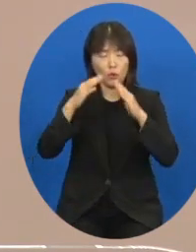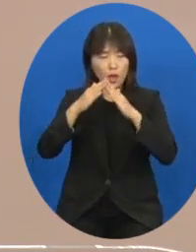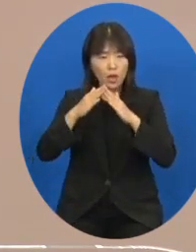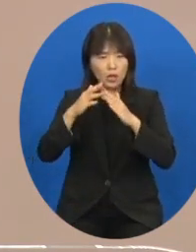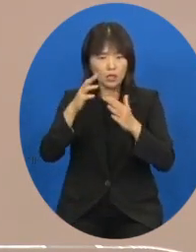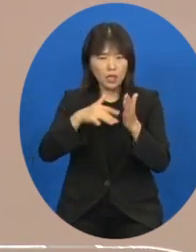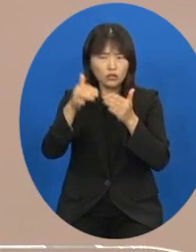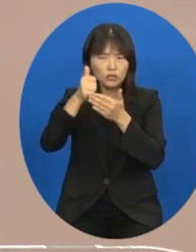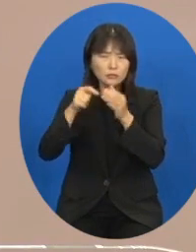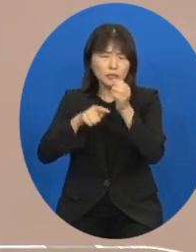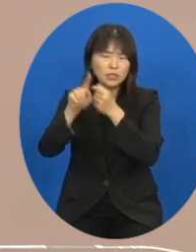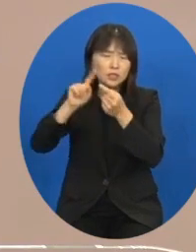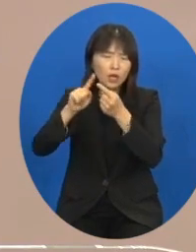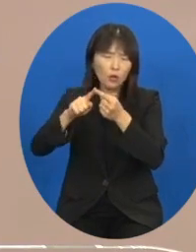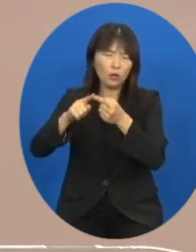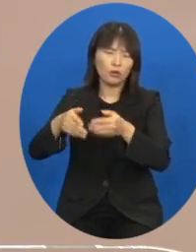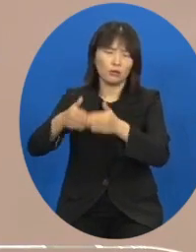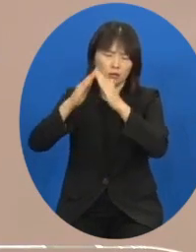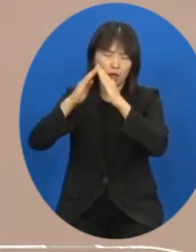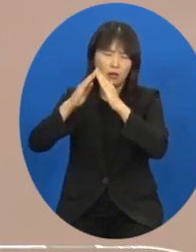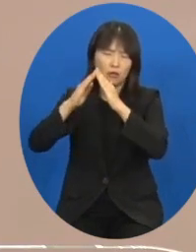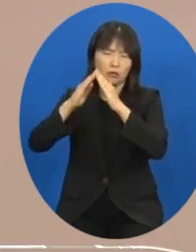예수님 뜻대로 돼야 되는 교회예요.